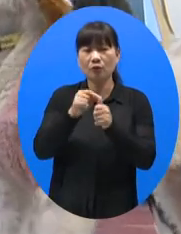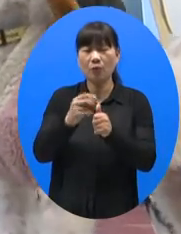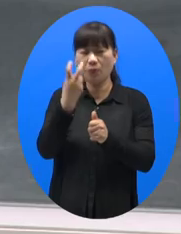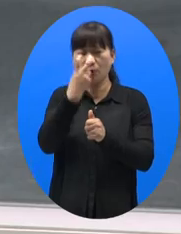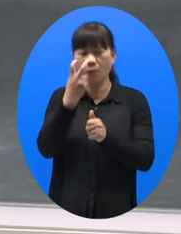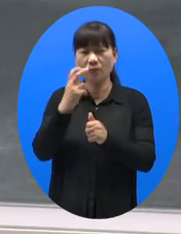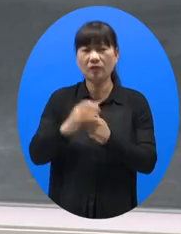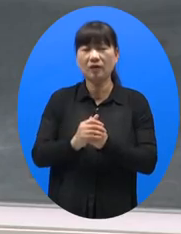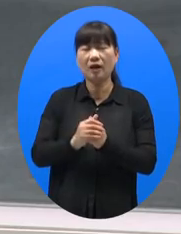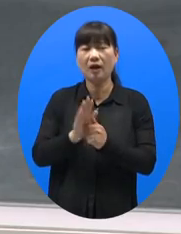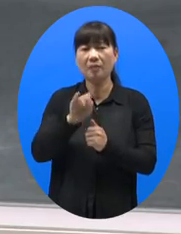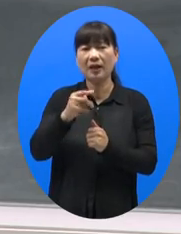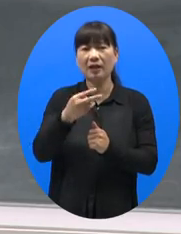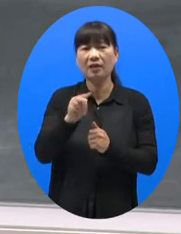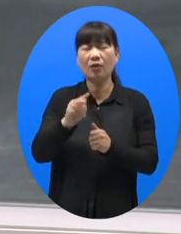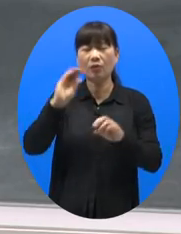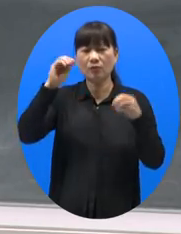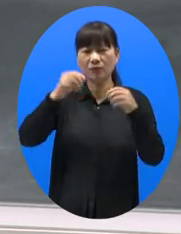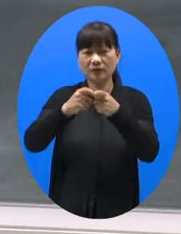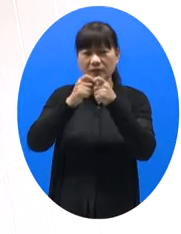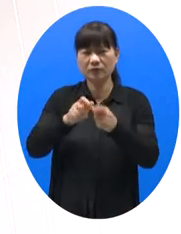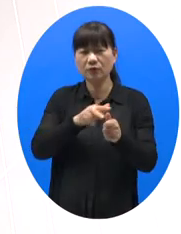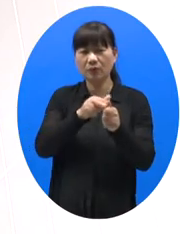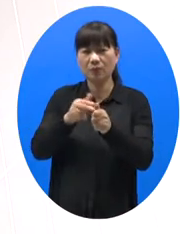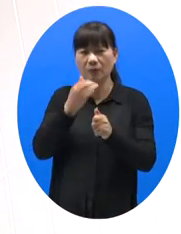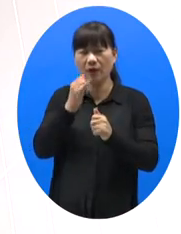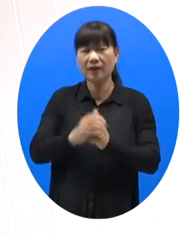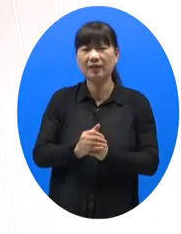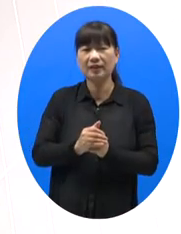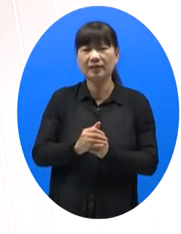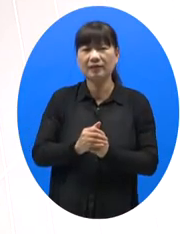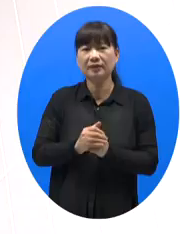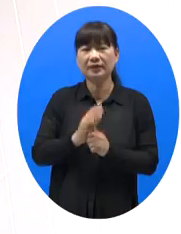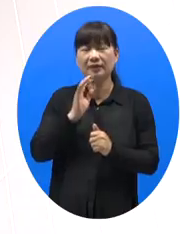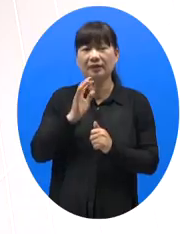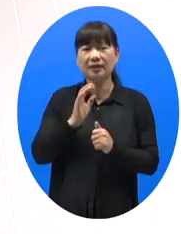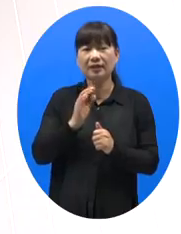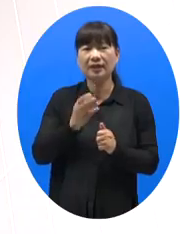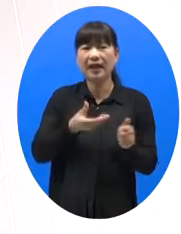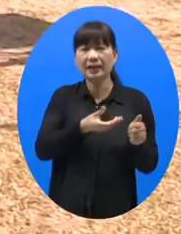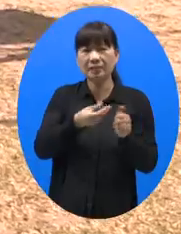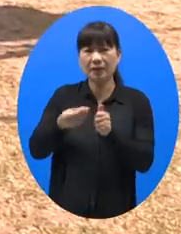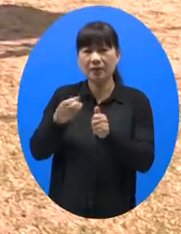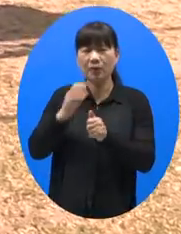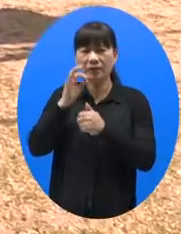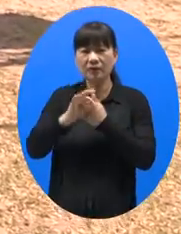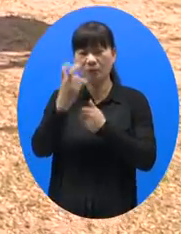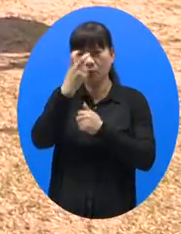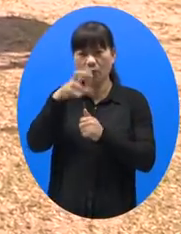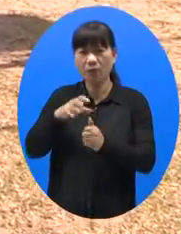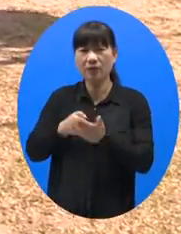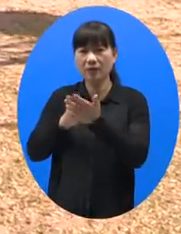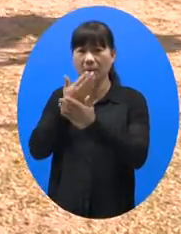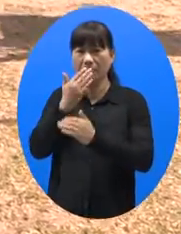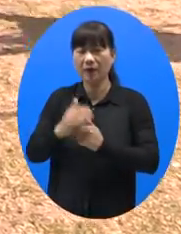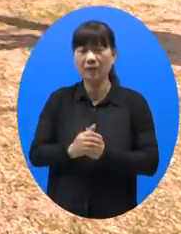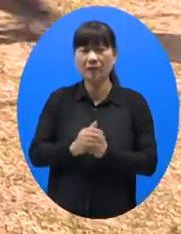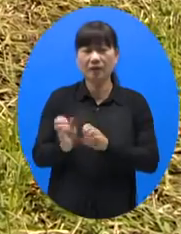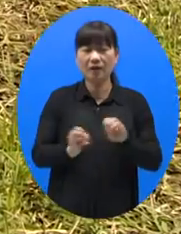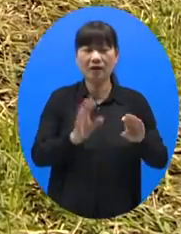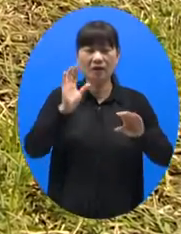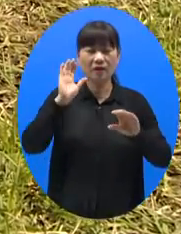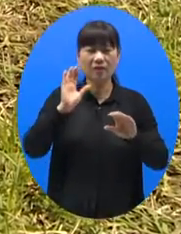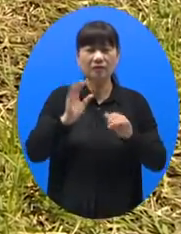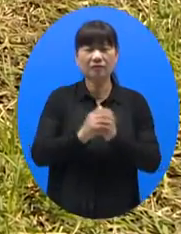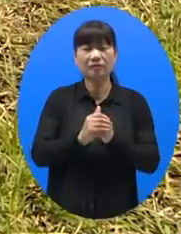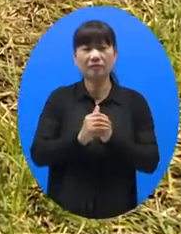반려동물 세부 정보를 확인하고 이 병이나 임시 보호 를 신청할 수 있습니다 유기견 돌본 봉사의 참여하거나